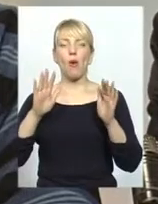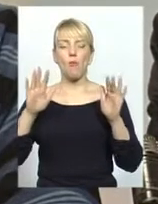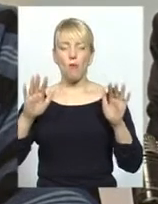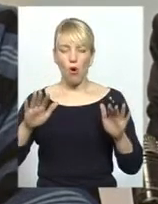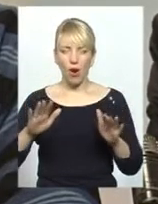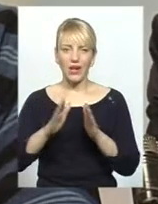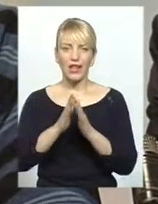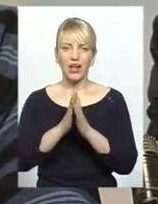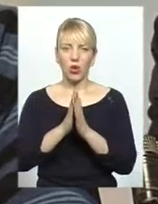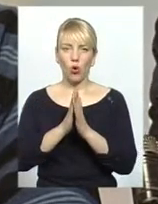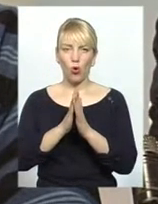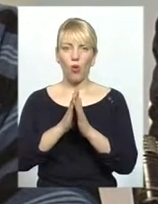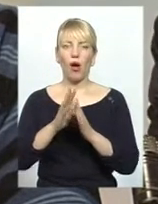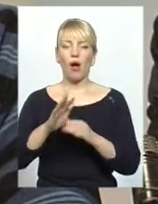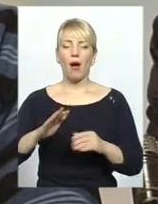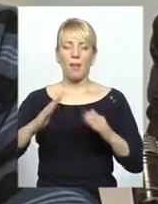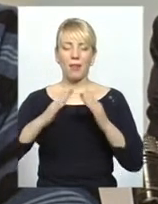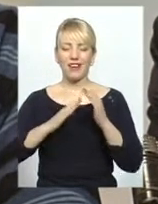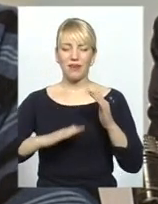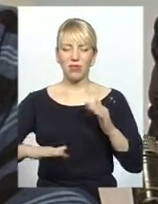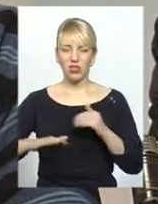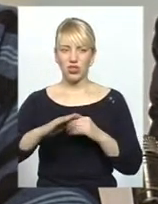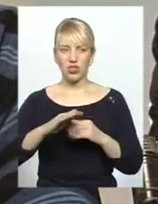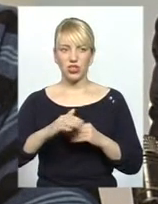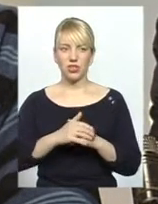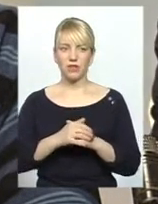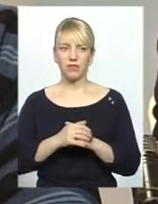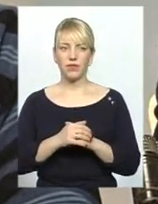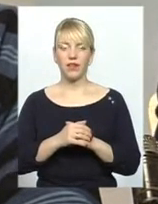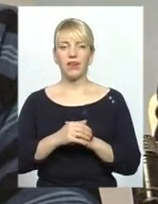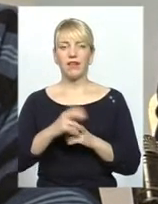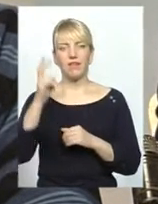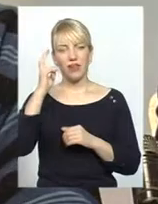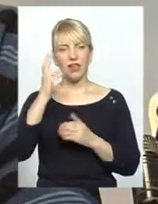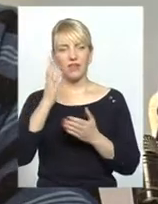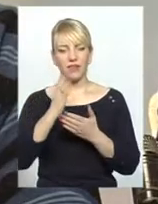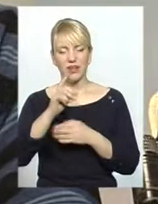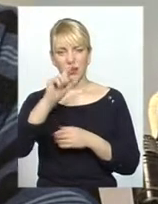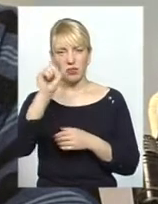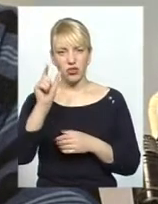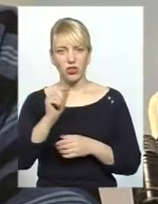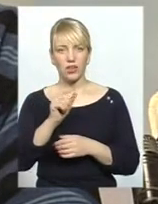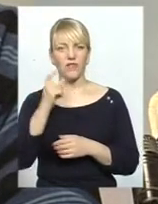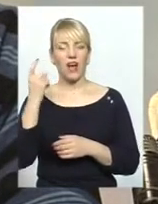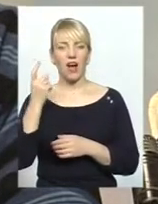в Києві є мечеть, в Харкові є 5 мечеті і так далі. Хто б назвав